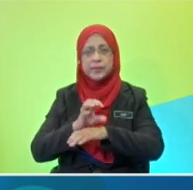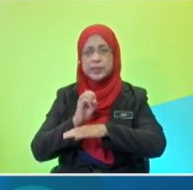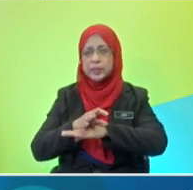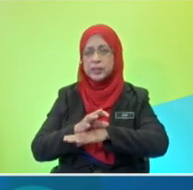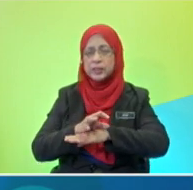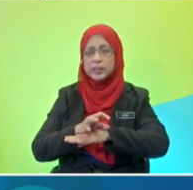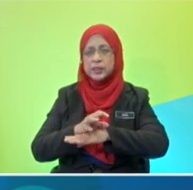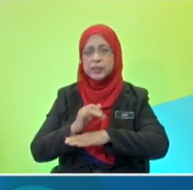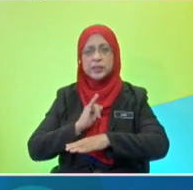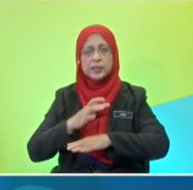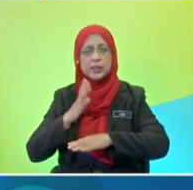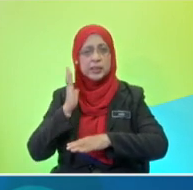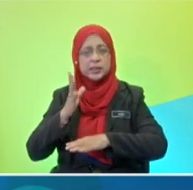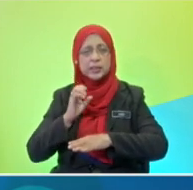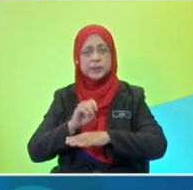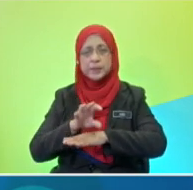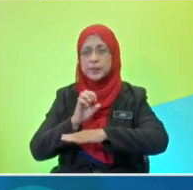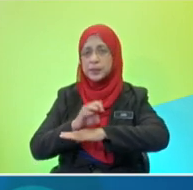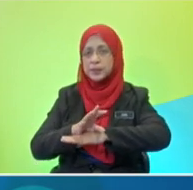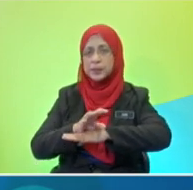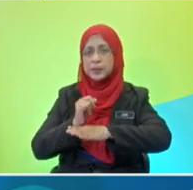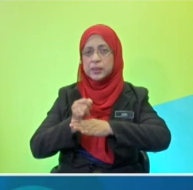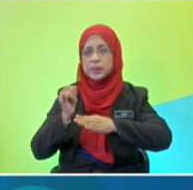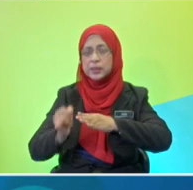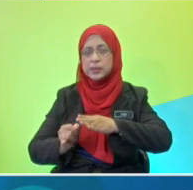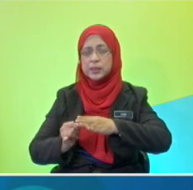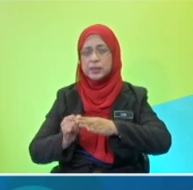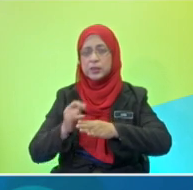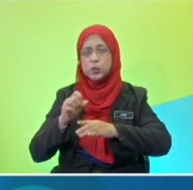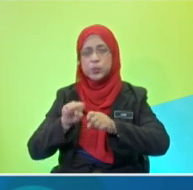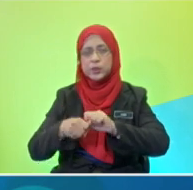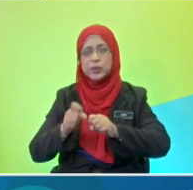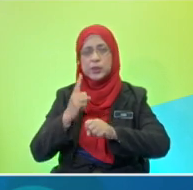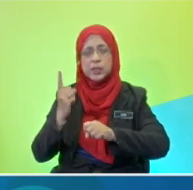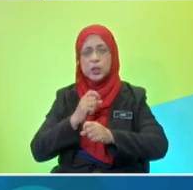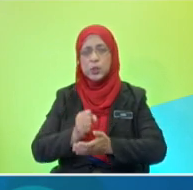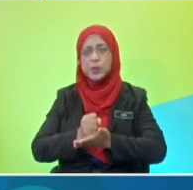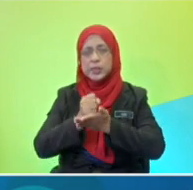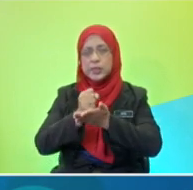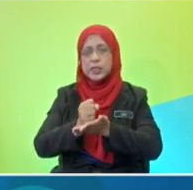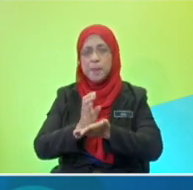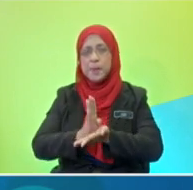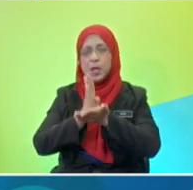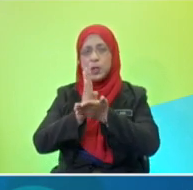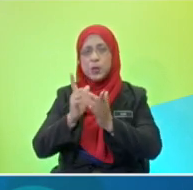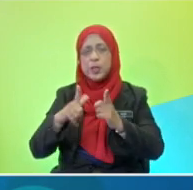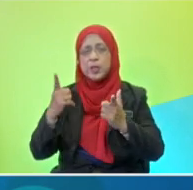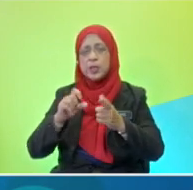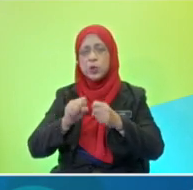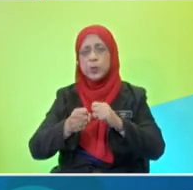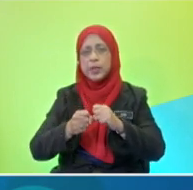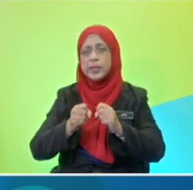saya Gema menasehati Jiran agar selalu bersedekah karena saya mau Jiran saya